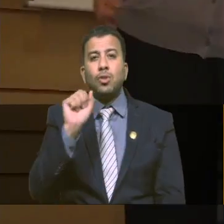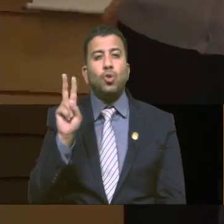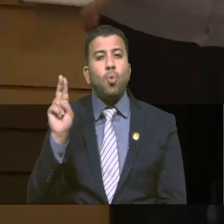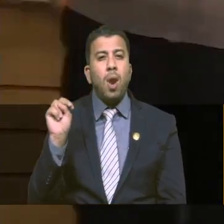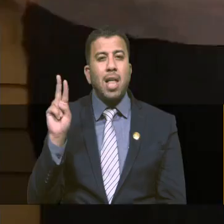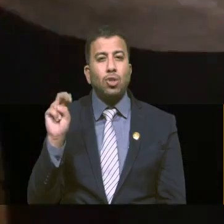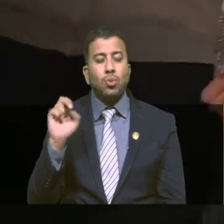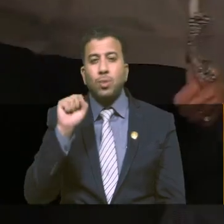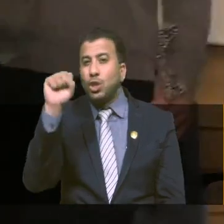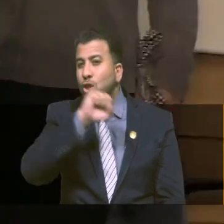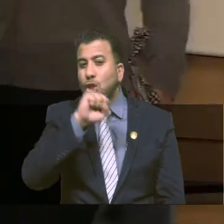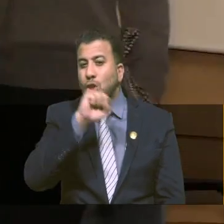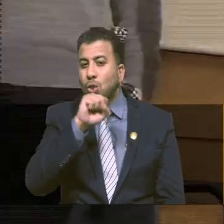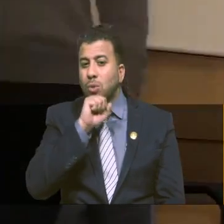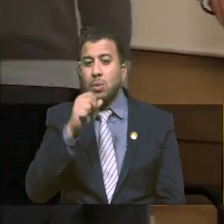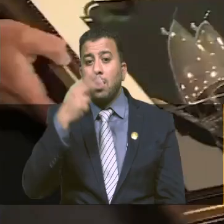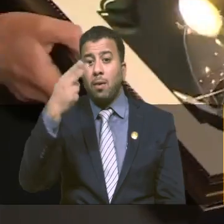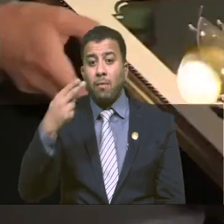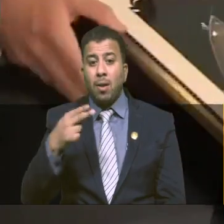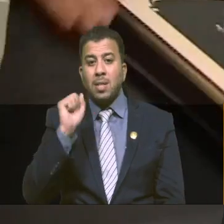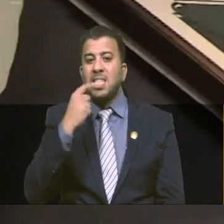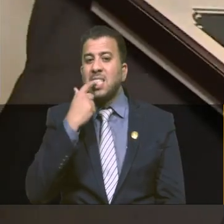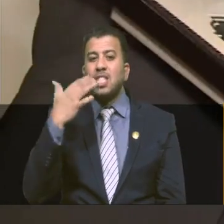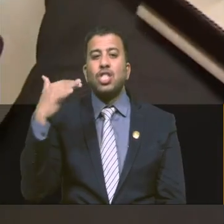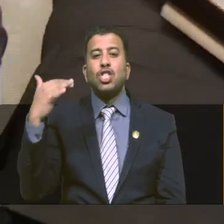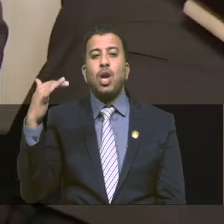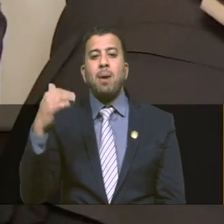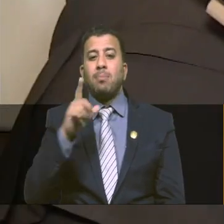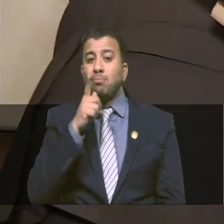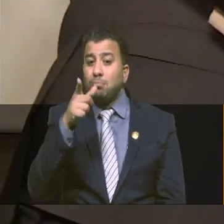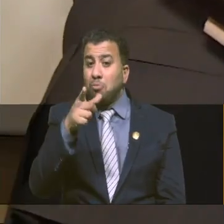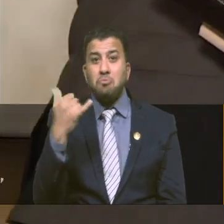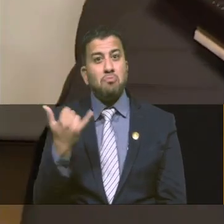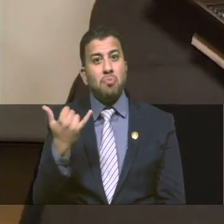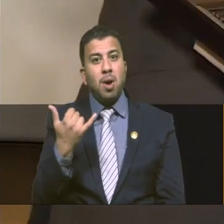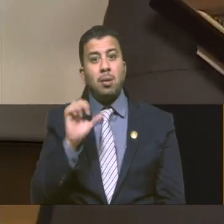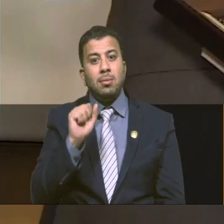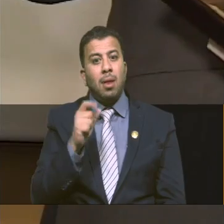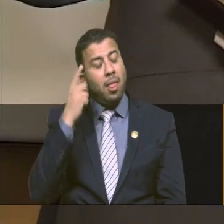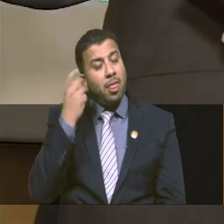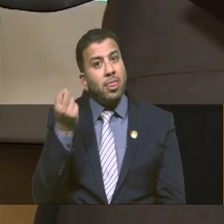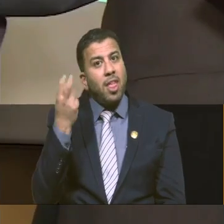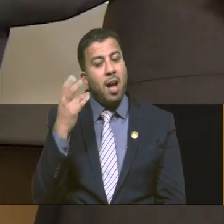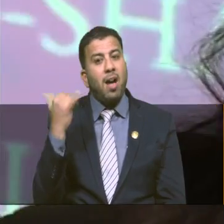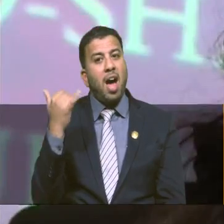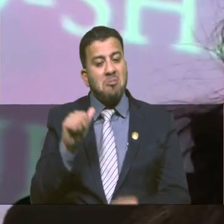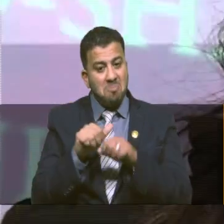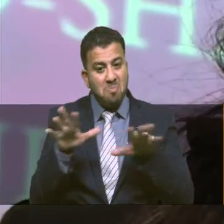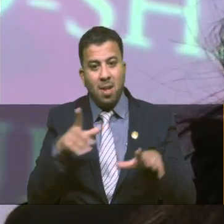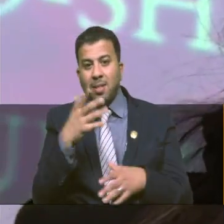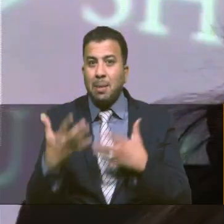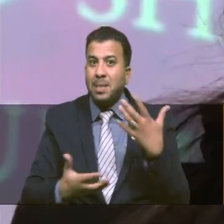الشارقة لهذا العام لفنانين من فئة الشباب اعترافاً لدور الفن في إثراء الثقافة العربية